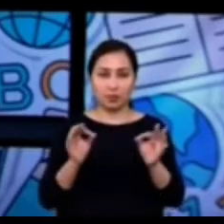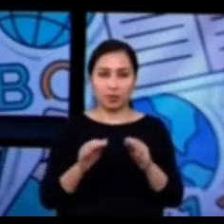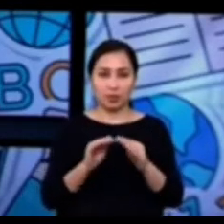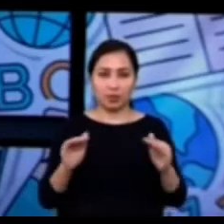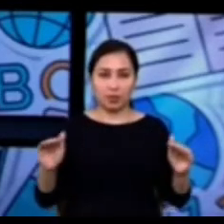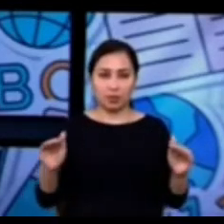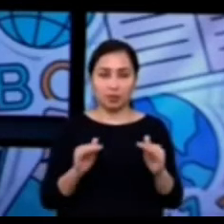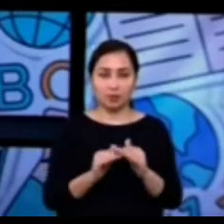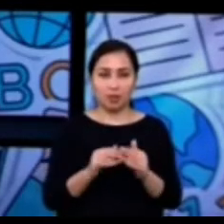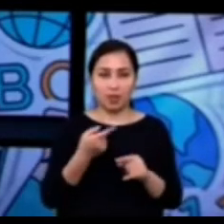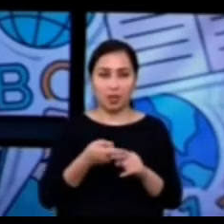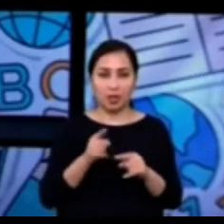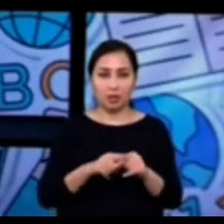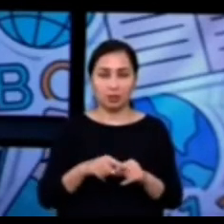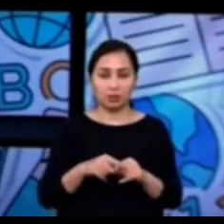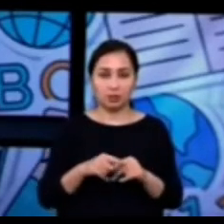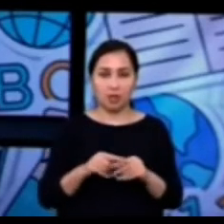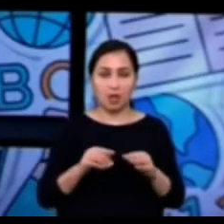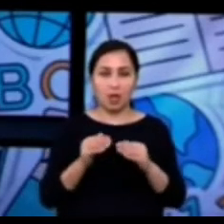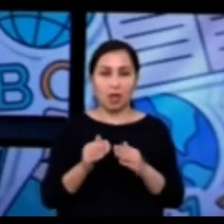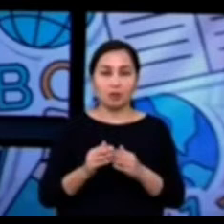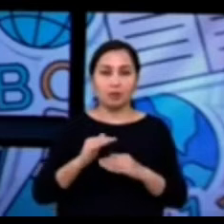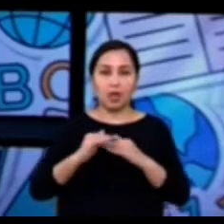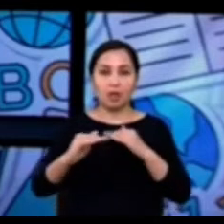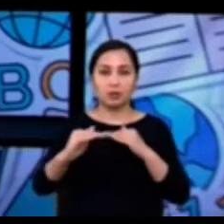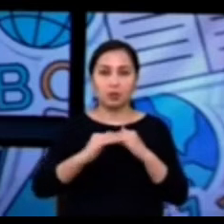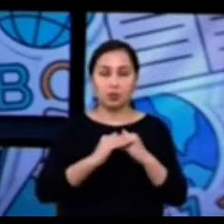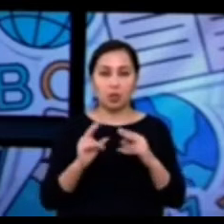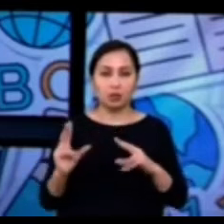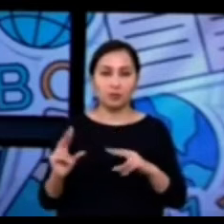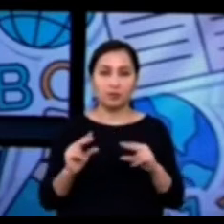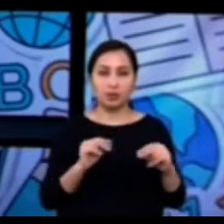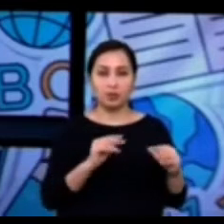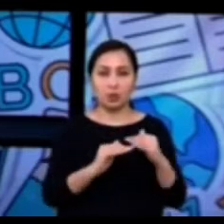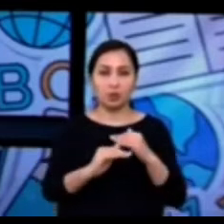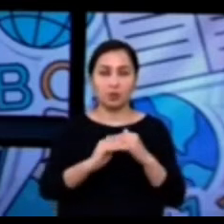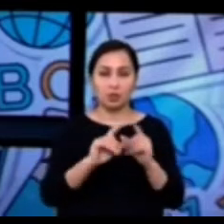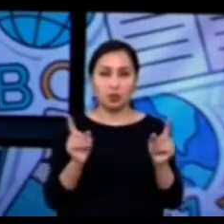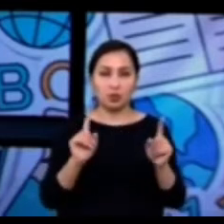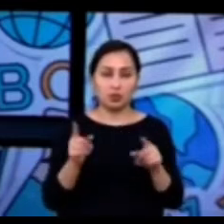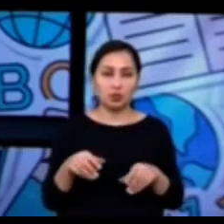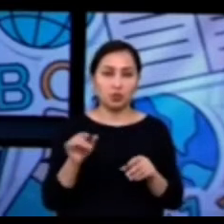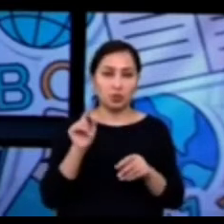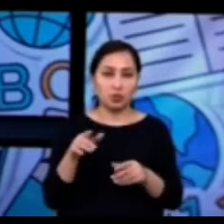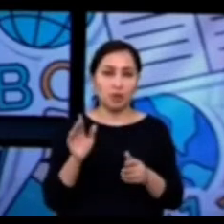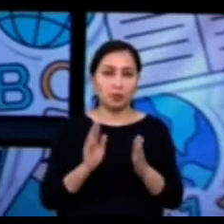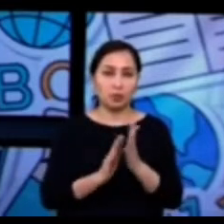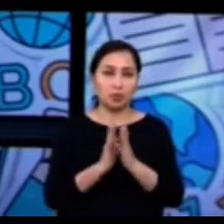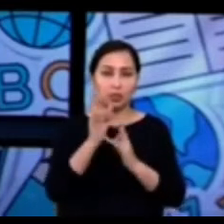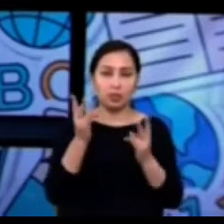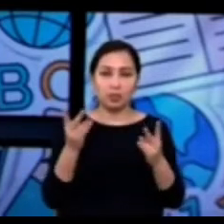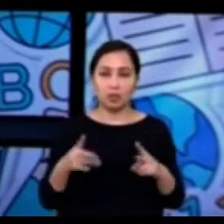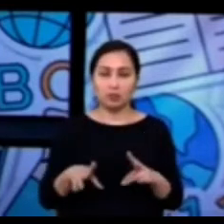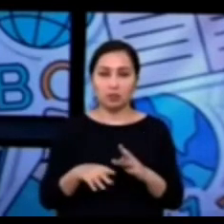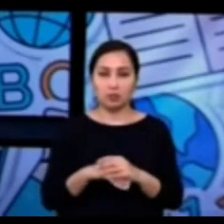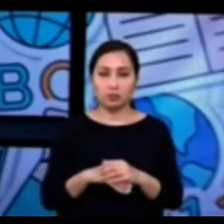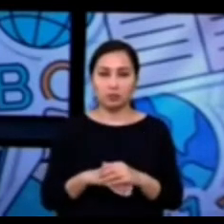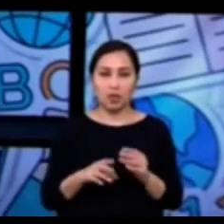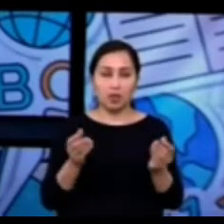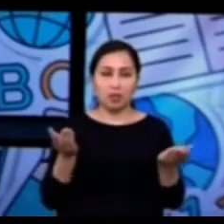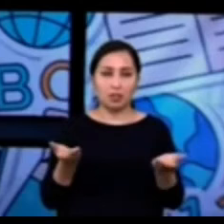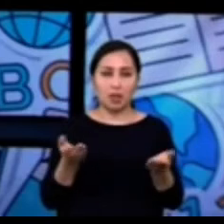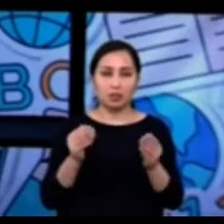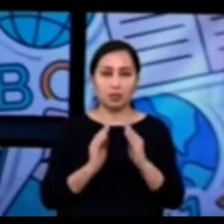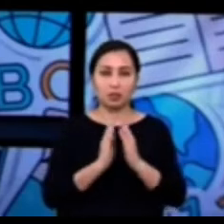Правильно, ребята, это огород. Вот веселый огород, что здесь только не растет. А